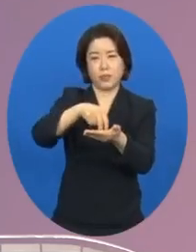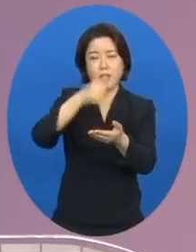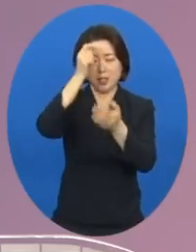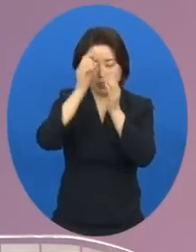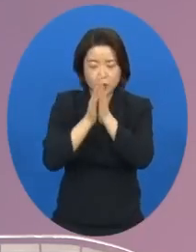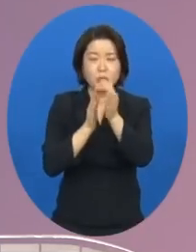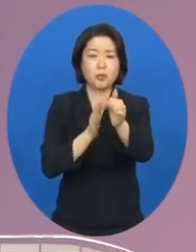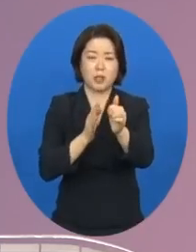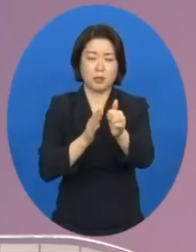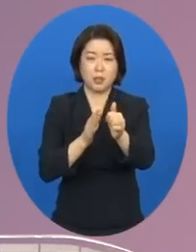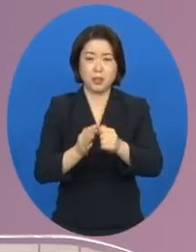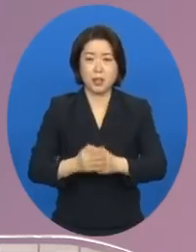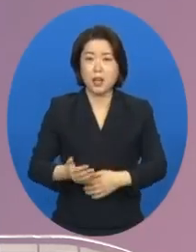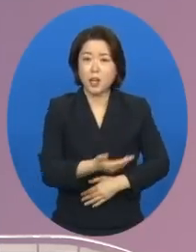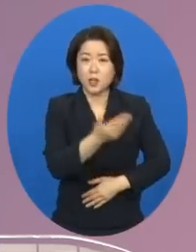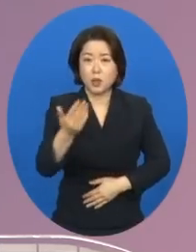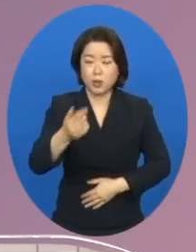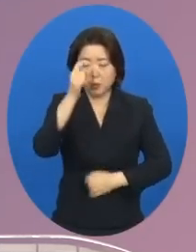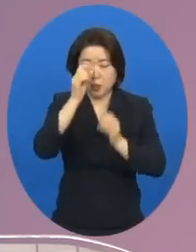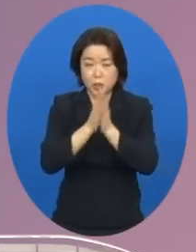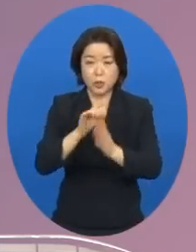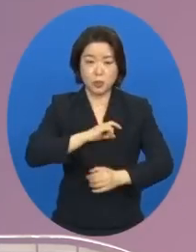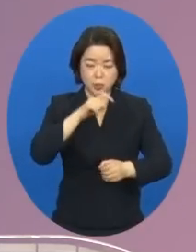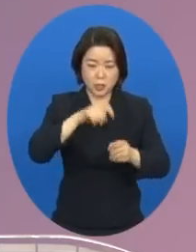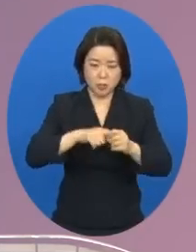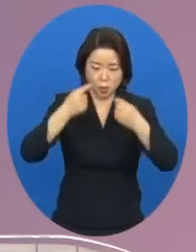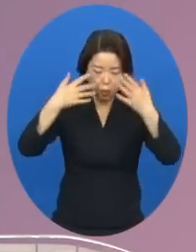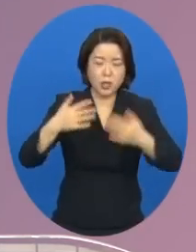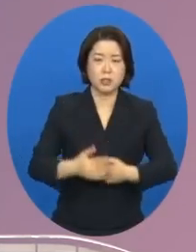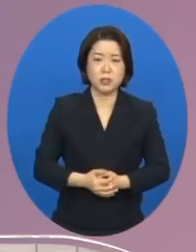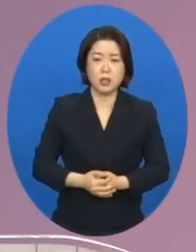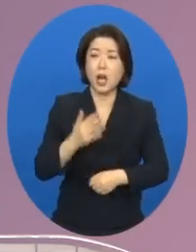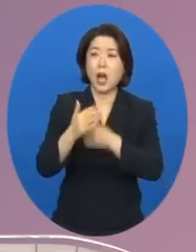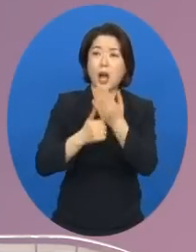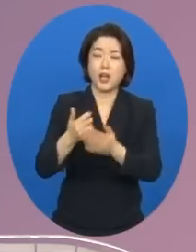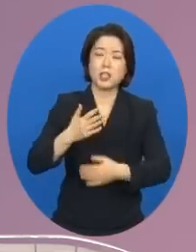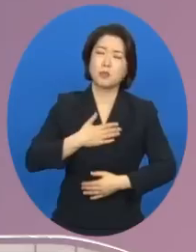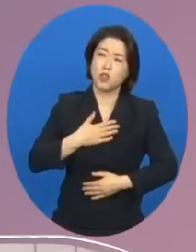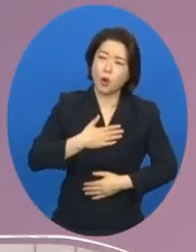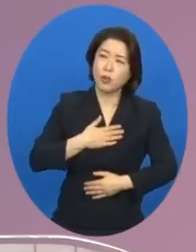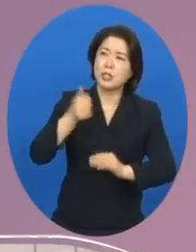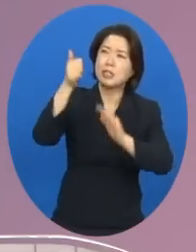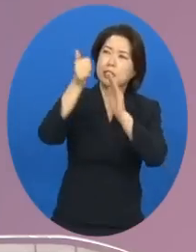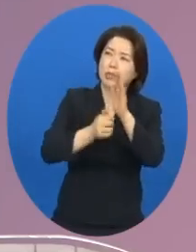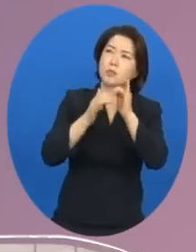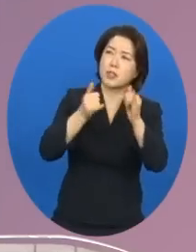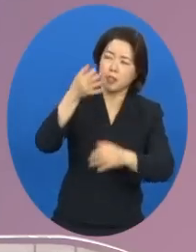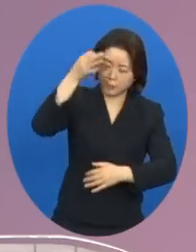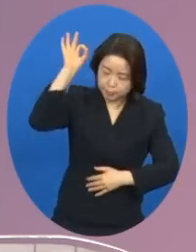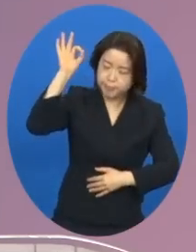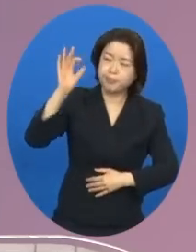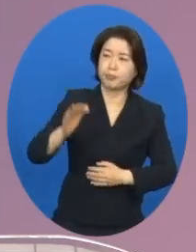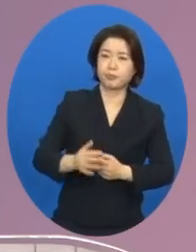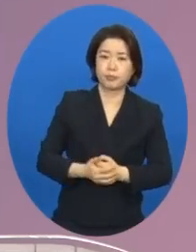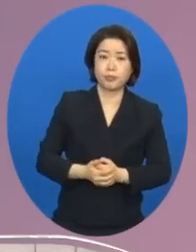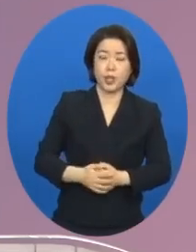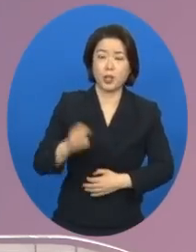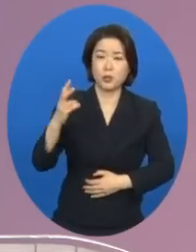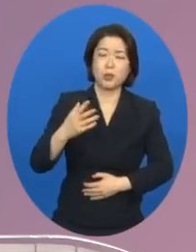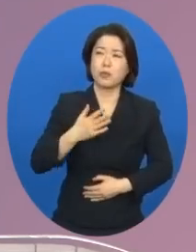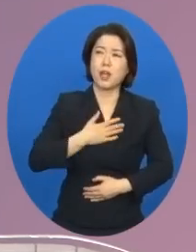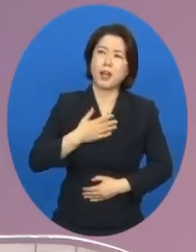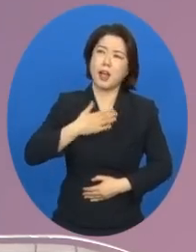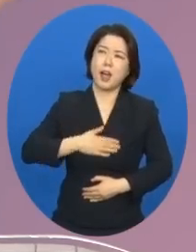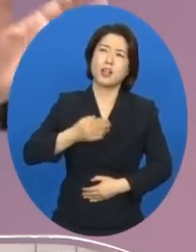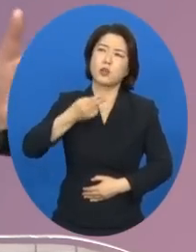기도합시다. 여러분, 기도할 제목은 명확합니다. 하나님, 저는 실패자인 것을 인정합니다. 제가 아는